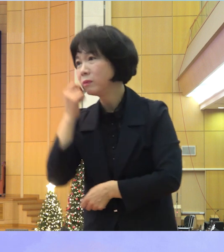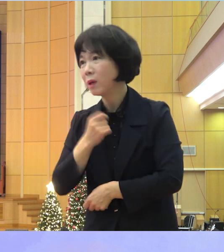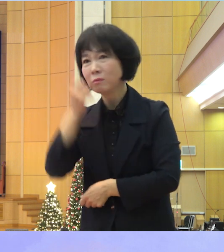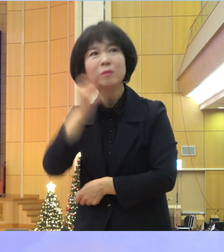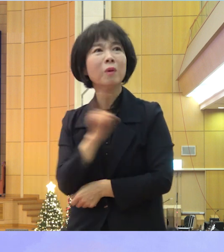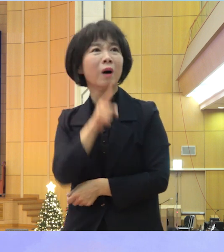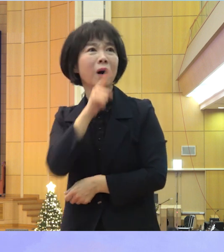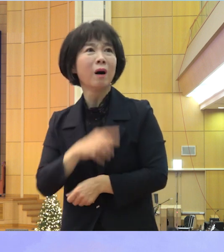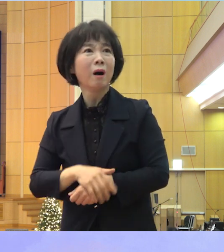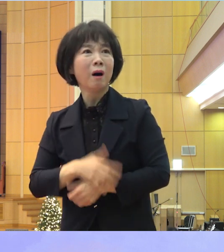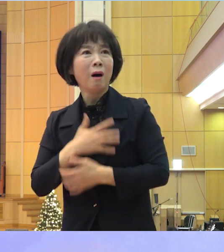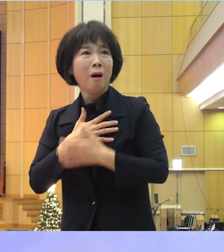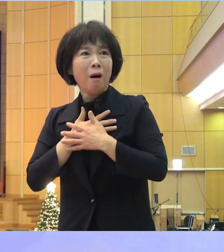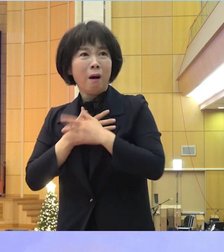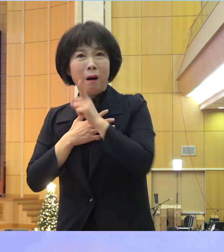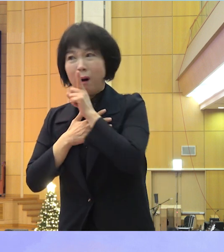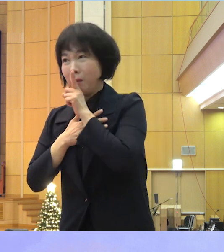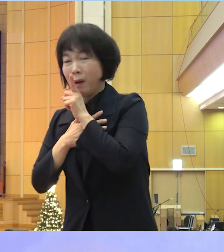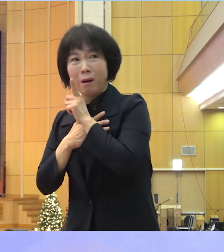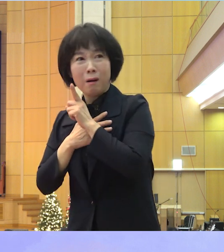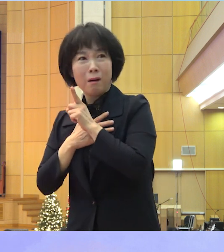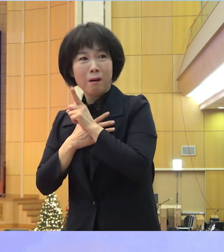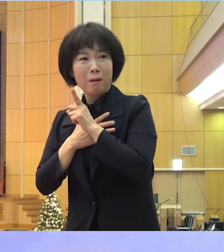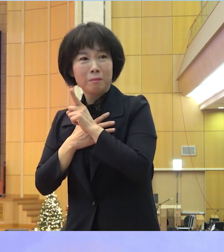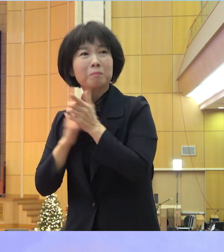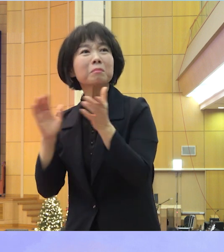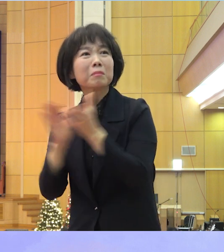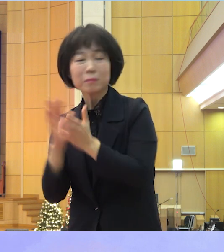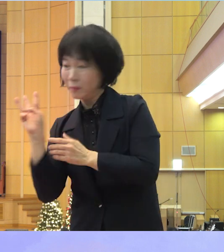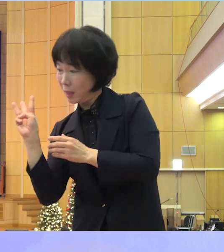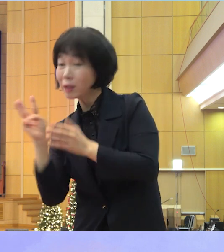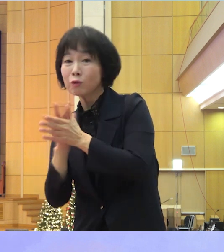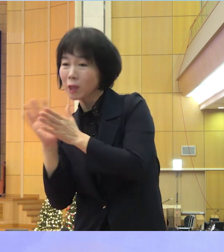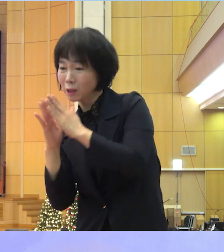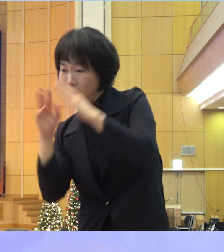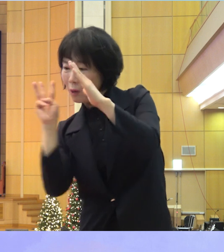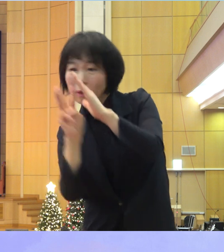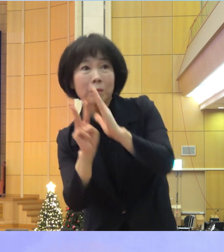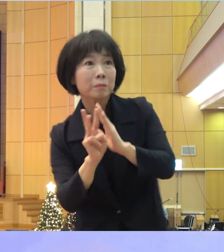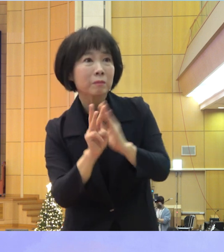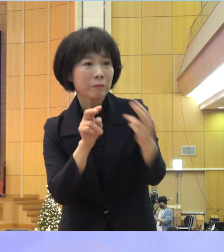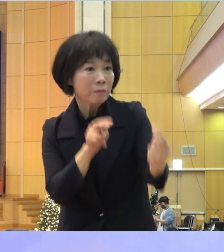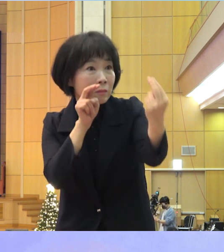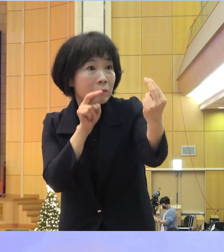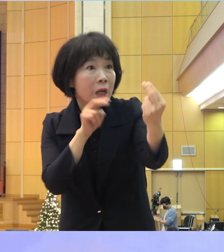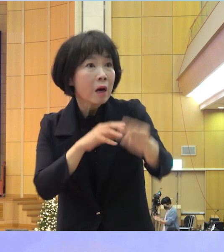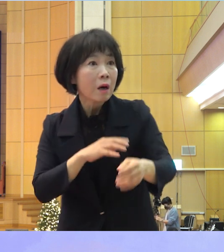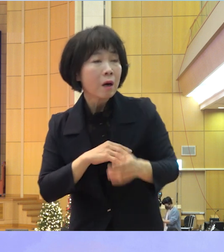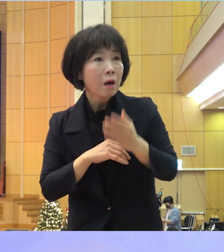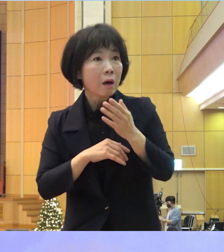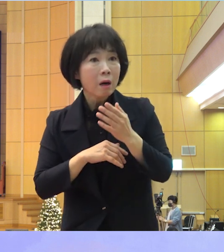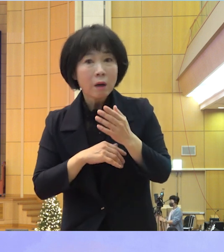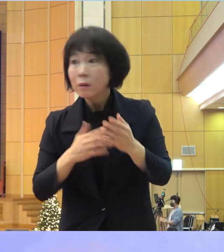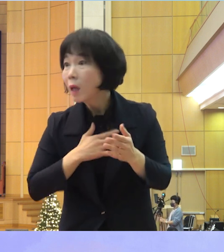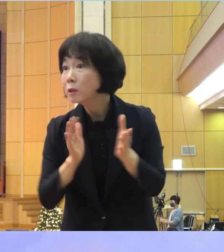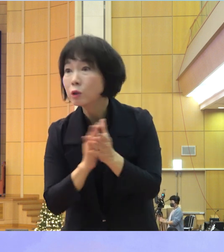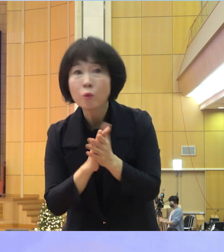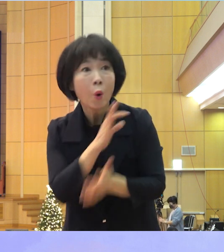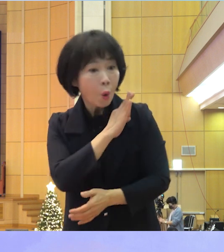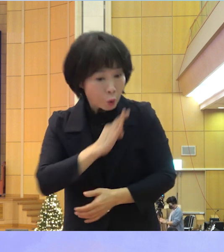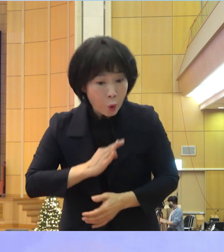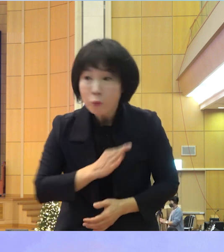내 친구 욥이 이렇게 어려움을 당했다고 하는 소식을 듣고 왔는데 내 친구 욥 어디